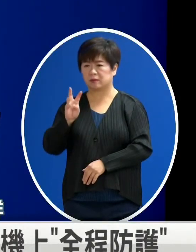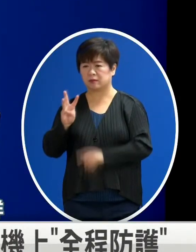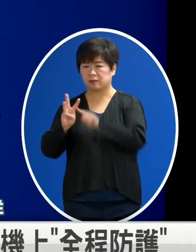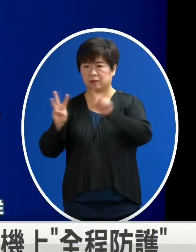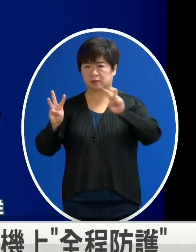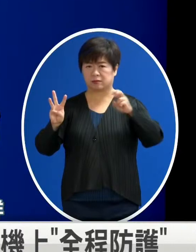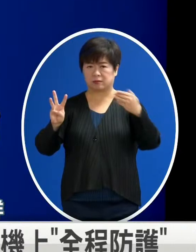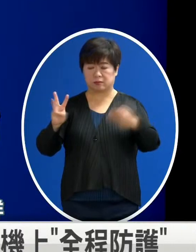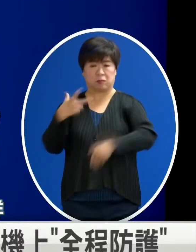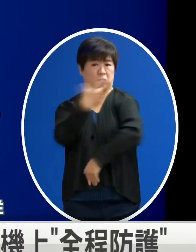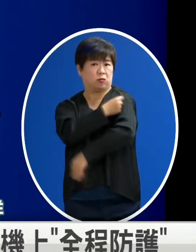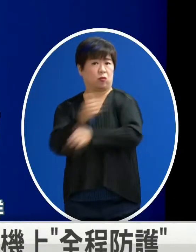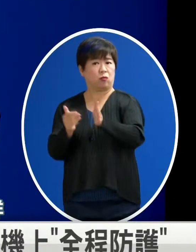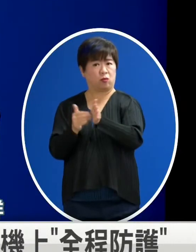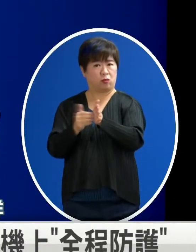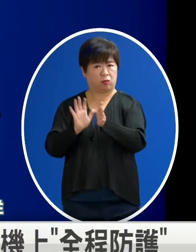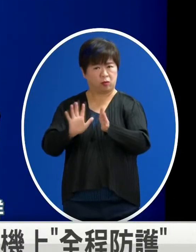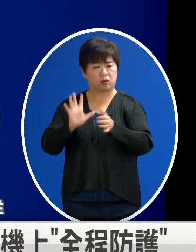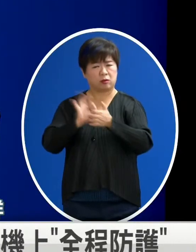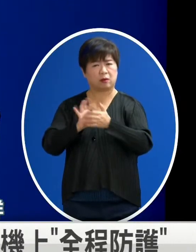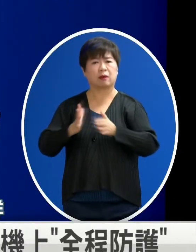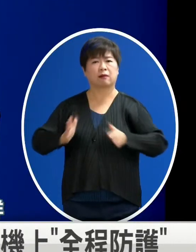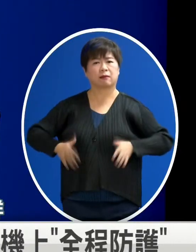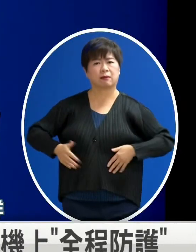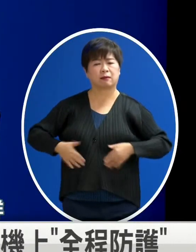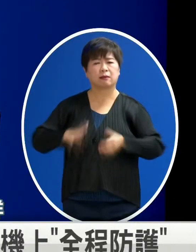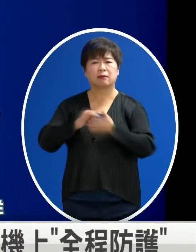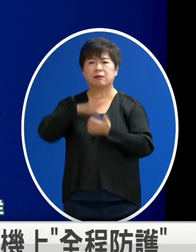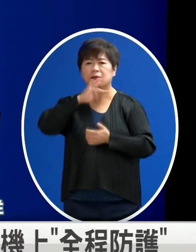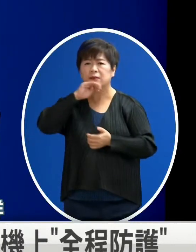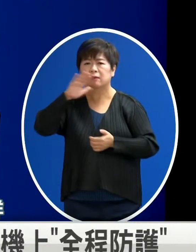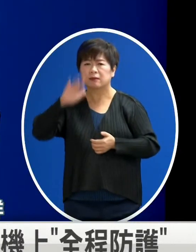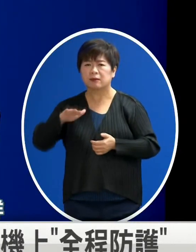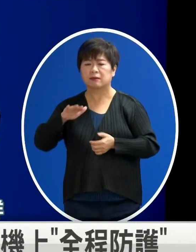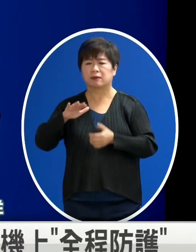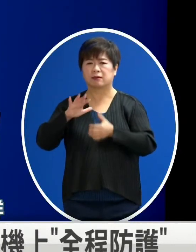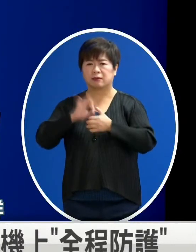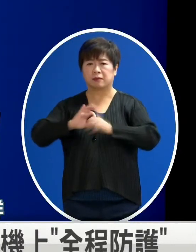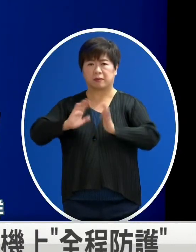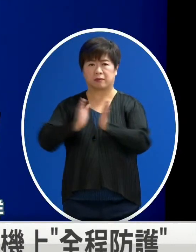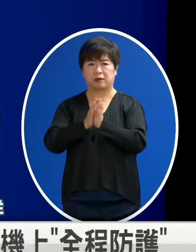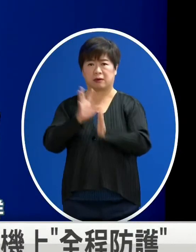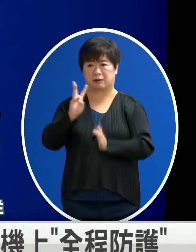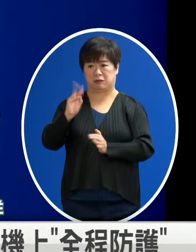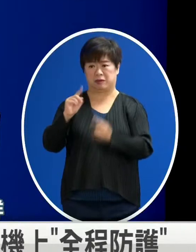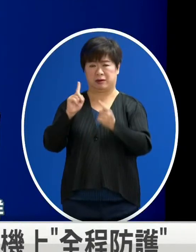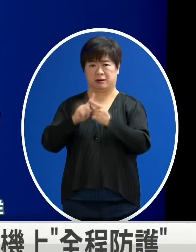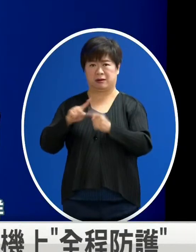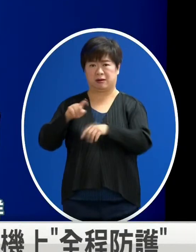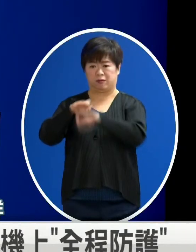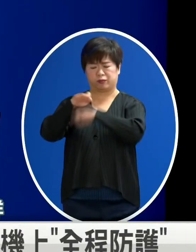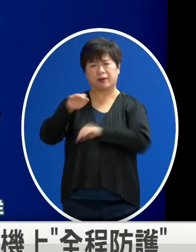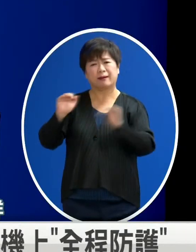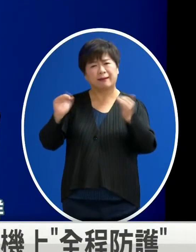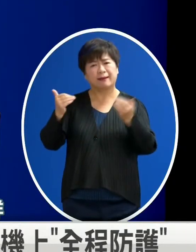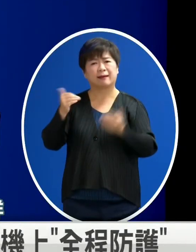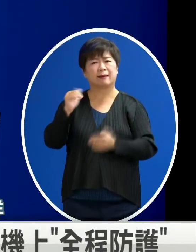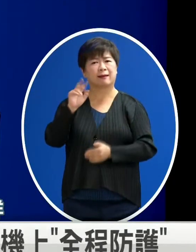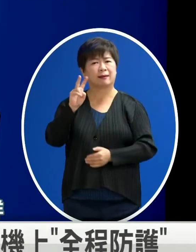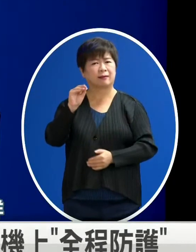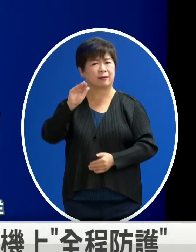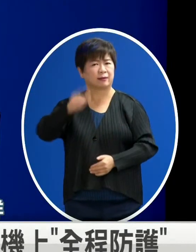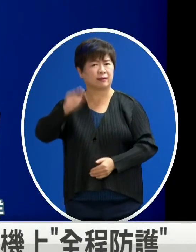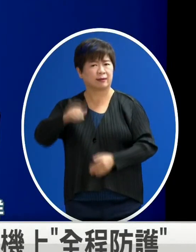23号到29号接种，那我们也很快的，因为年龄层可能比较低哦，所以很快我们就有30,000人，将近20,000，就是